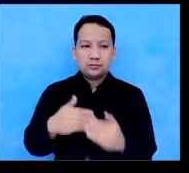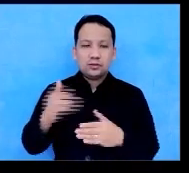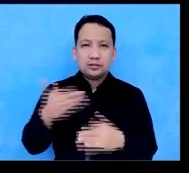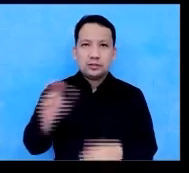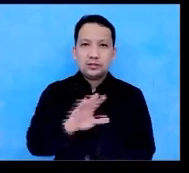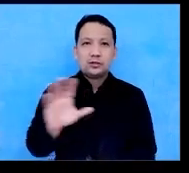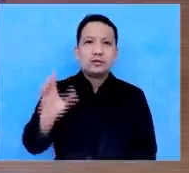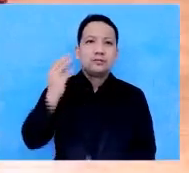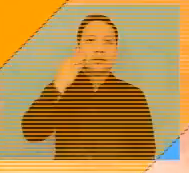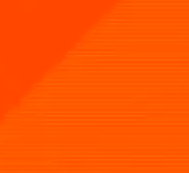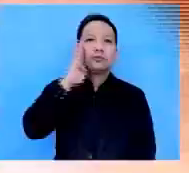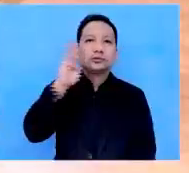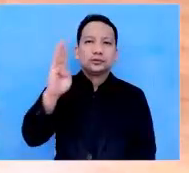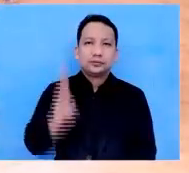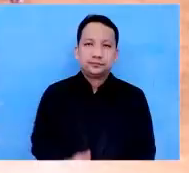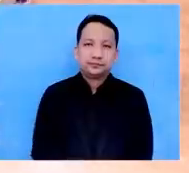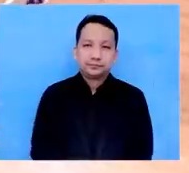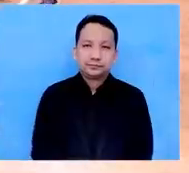Marty Bautista.